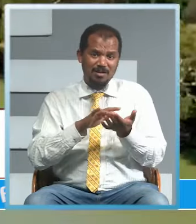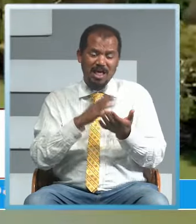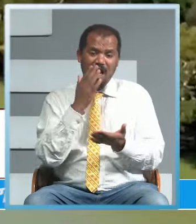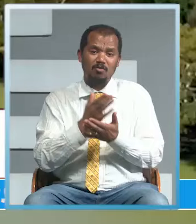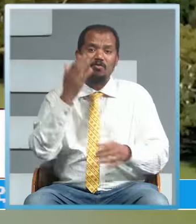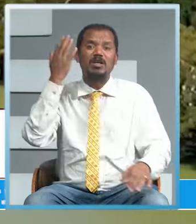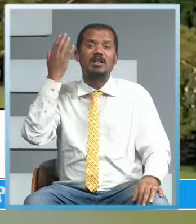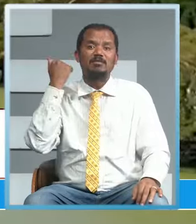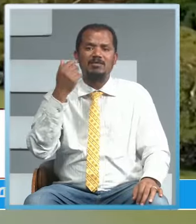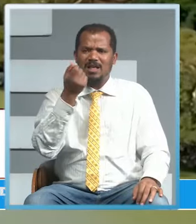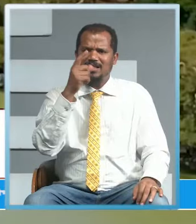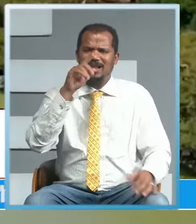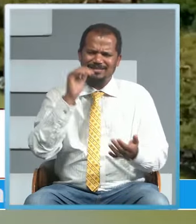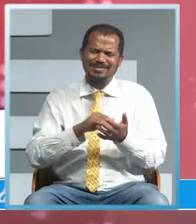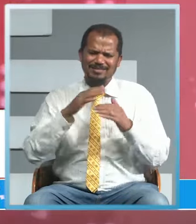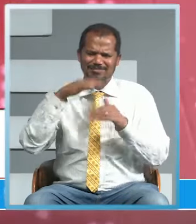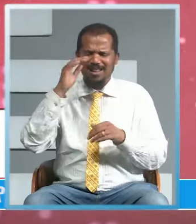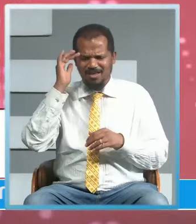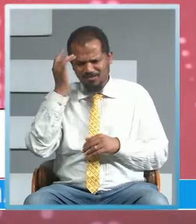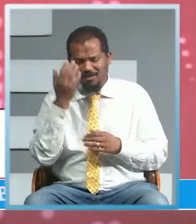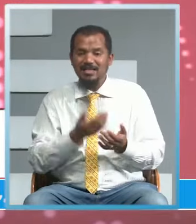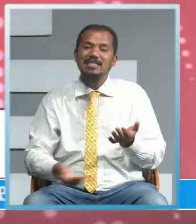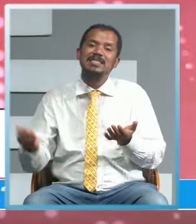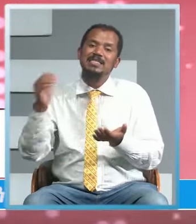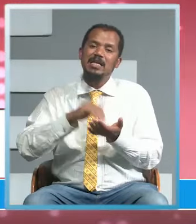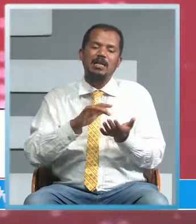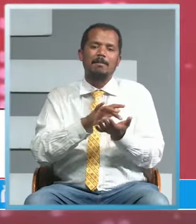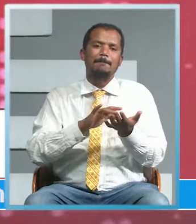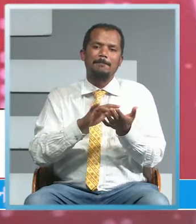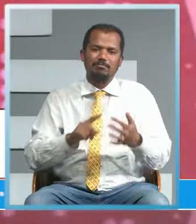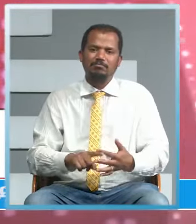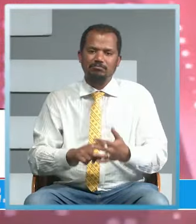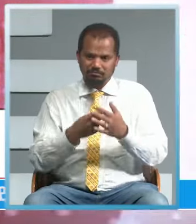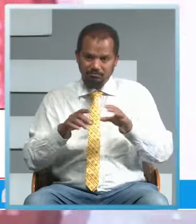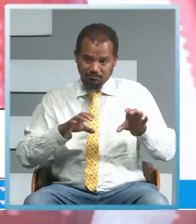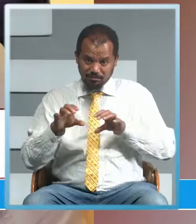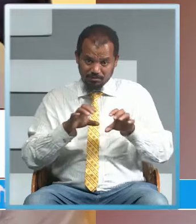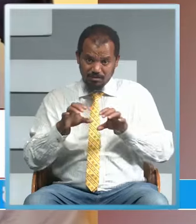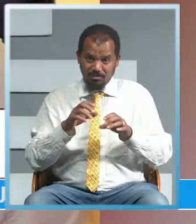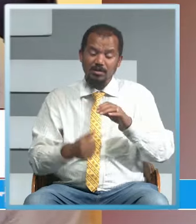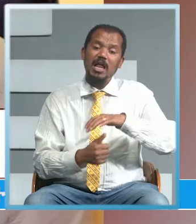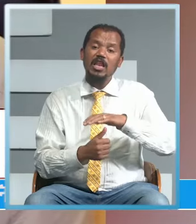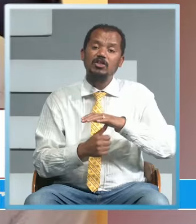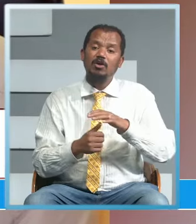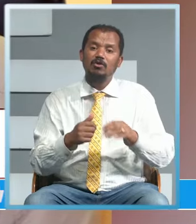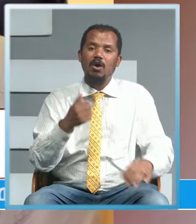አቁሙ የነበሩ ከ11000 በላይ ህሙማን እንደገና መድኃኒቱን እንዲጀምሩ መደረጉንም